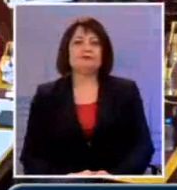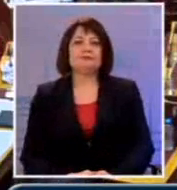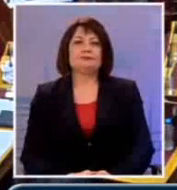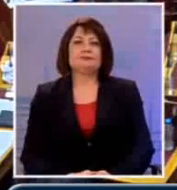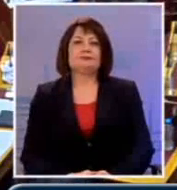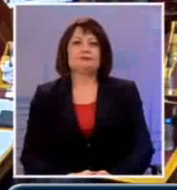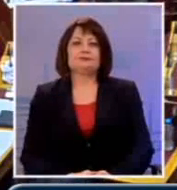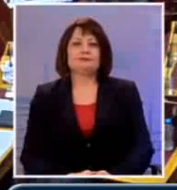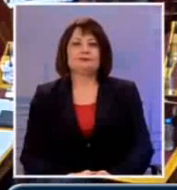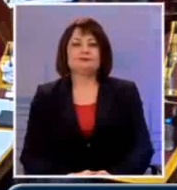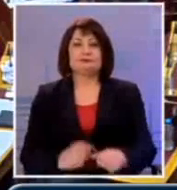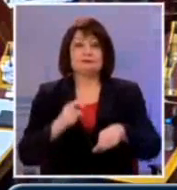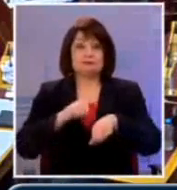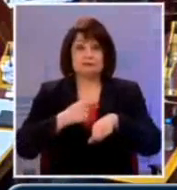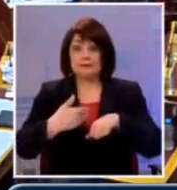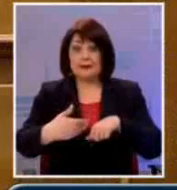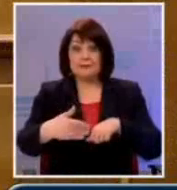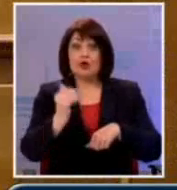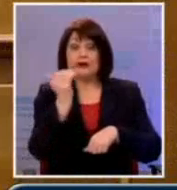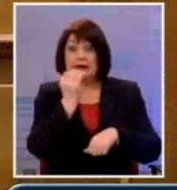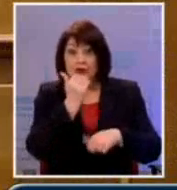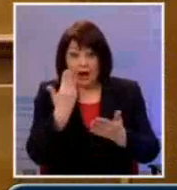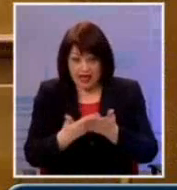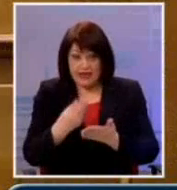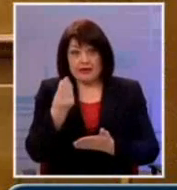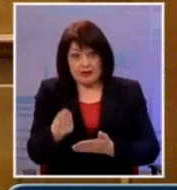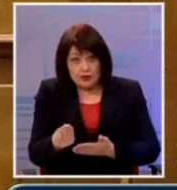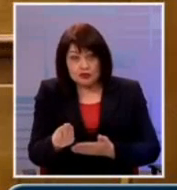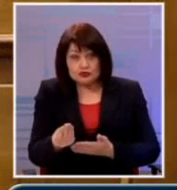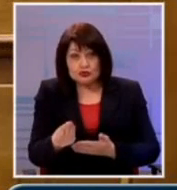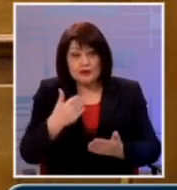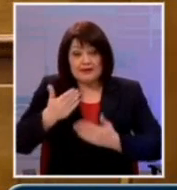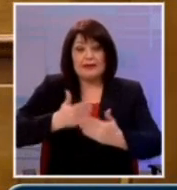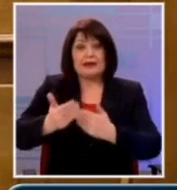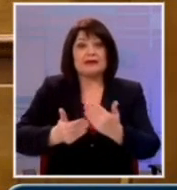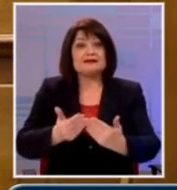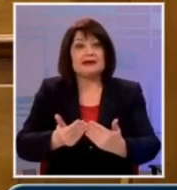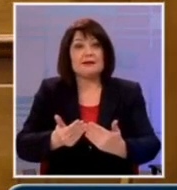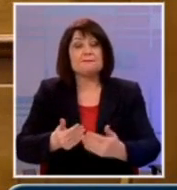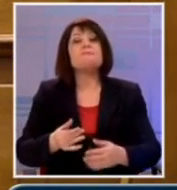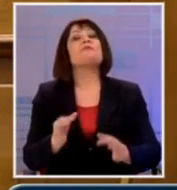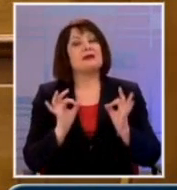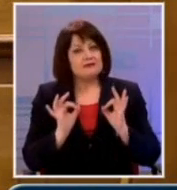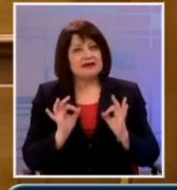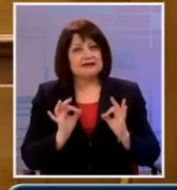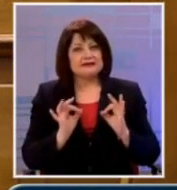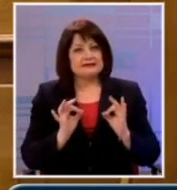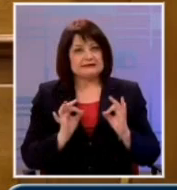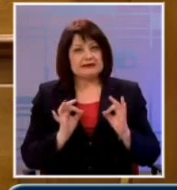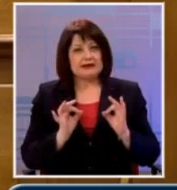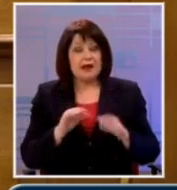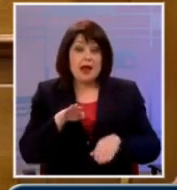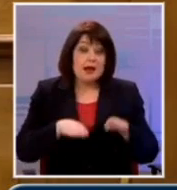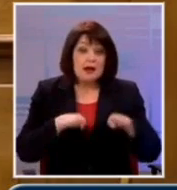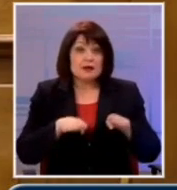Το χρόνο αυτής της άδειας και της επίσπευσης της διαδικασίας βεβαίως θα τον εξαρτήσω εν